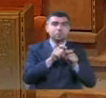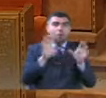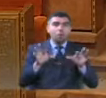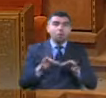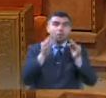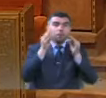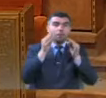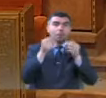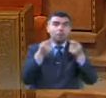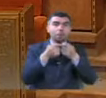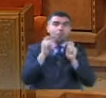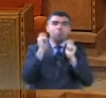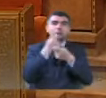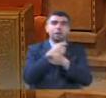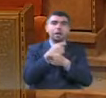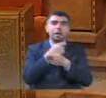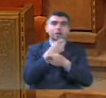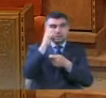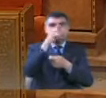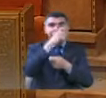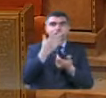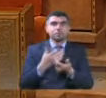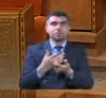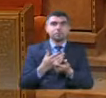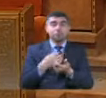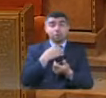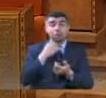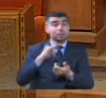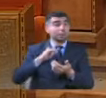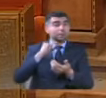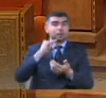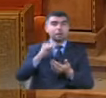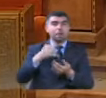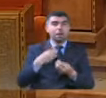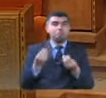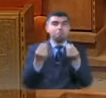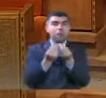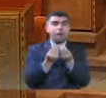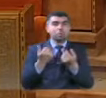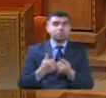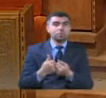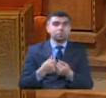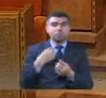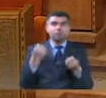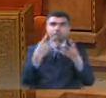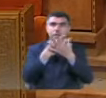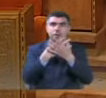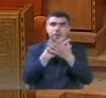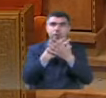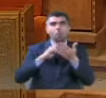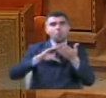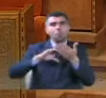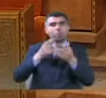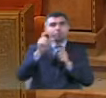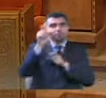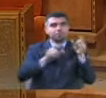مواطنينا في المنطقه الشرقيه، ومن الواجب علينا ان ننتبه لكل من ضاقت به